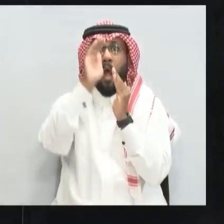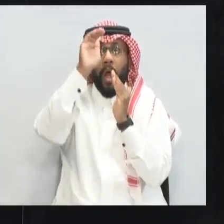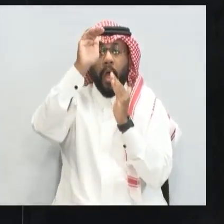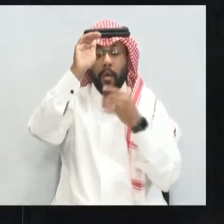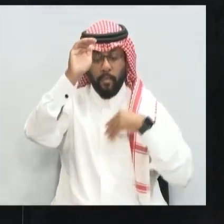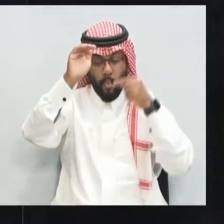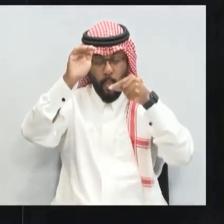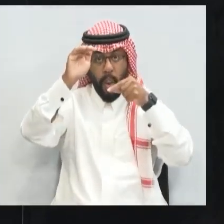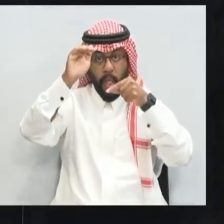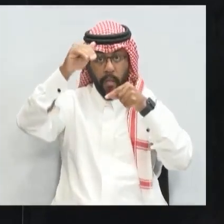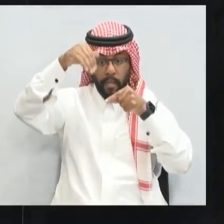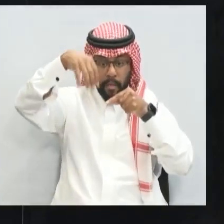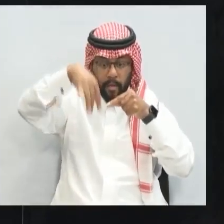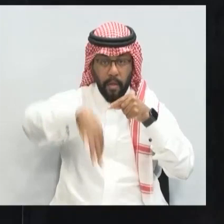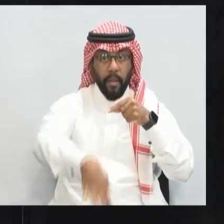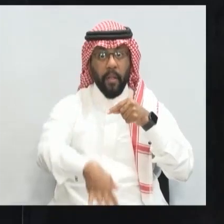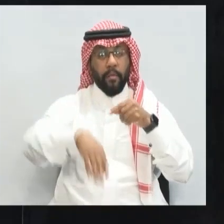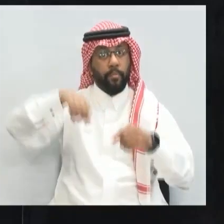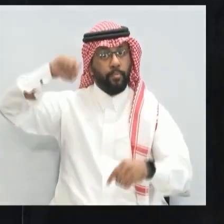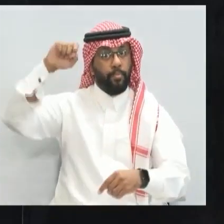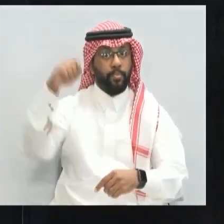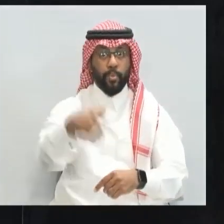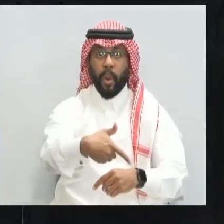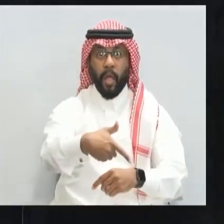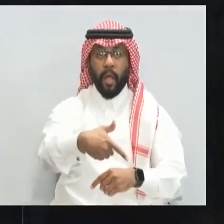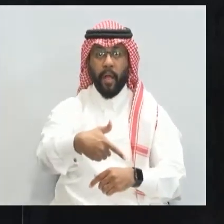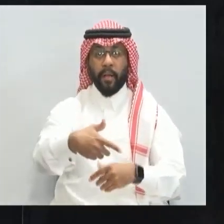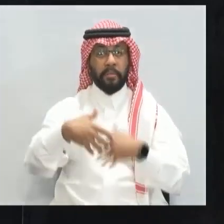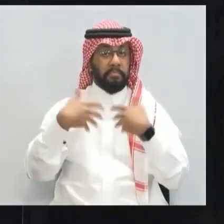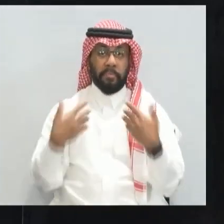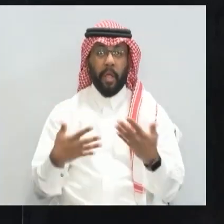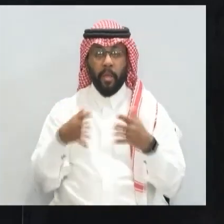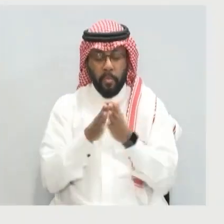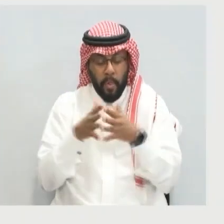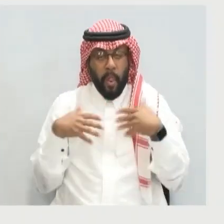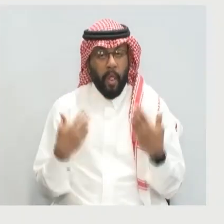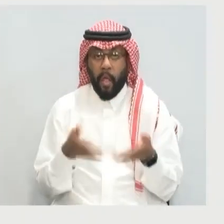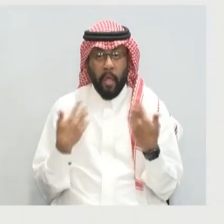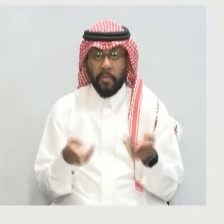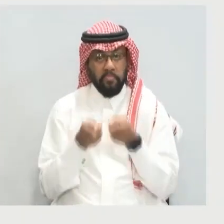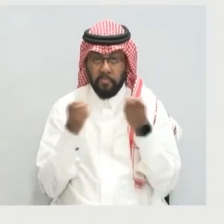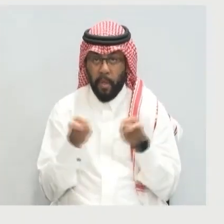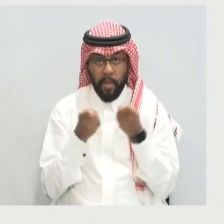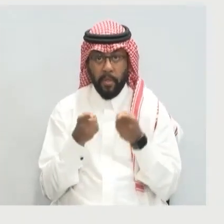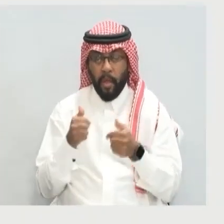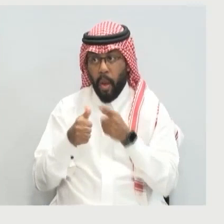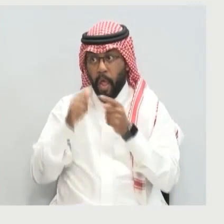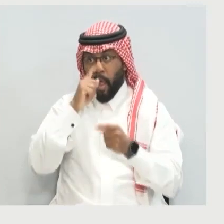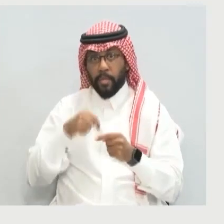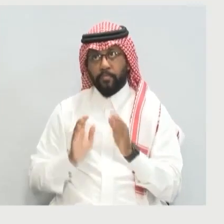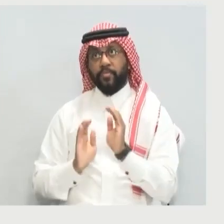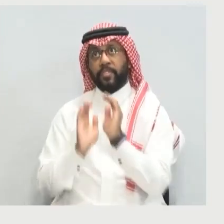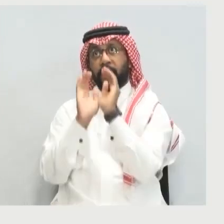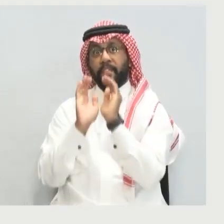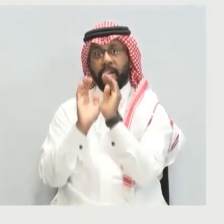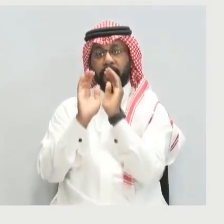ينزل فاساس الجاذبيه الارضيه ستقوم بسحبه للاسفل فان يحتاج اني طاقه عاليه اذا ايهما يحتاج طاقه اكبر في هذه